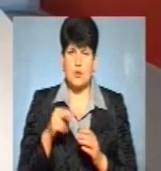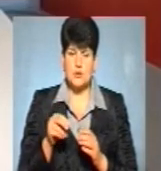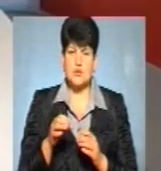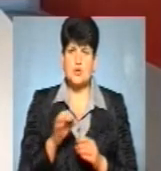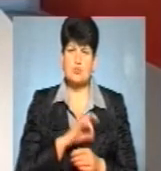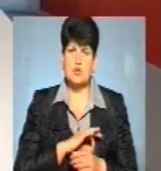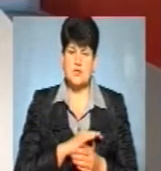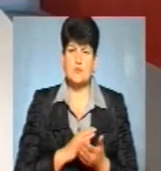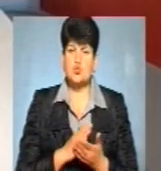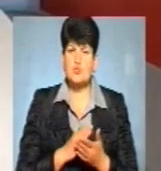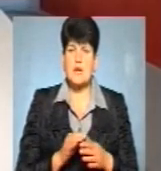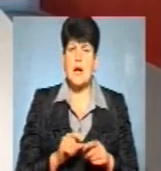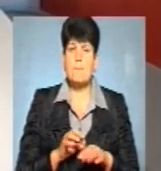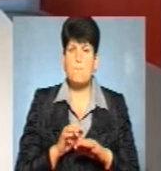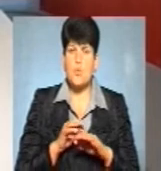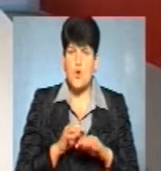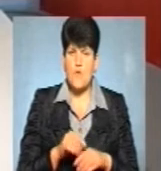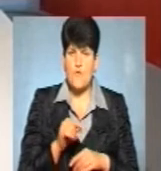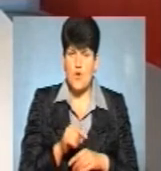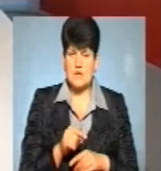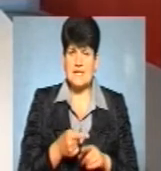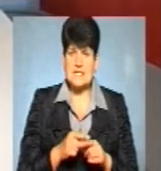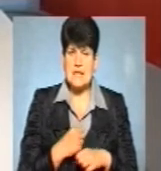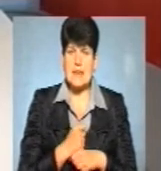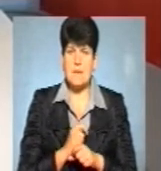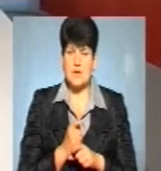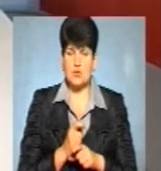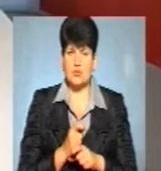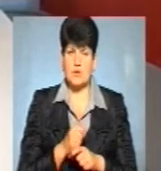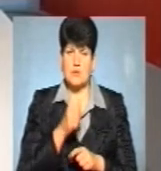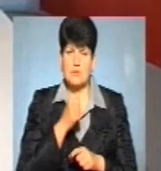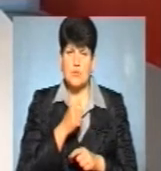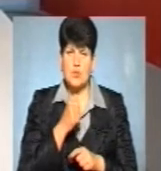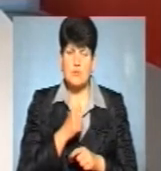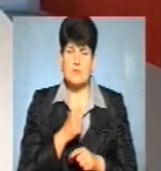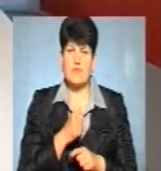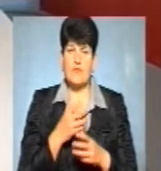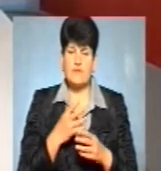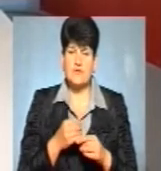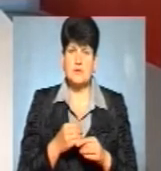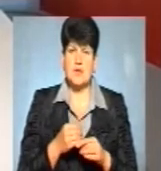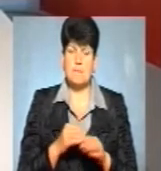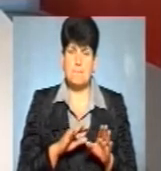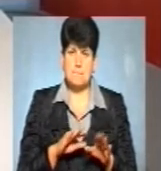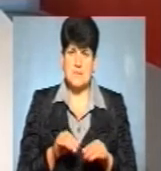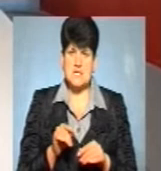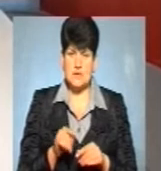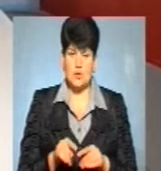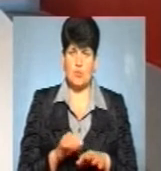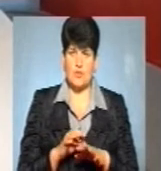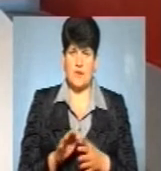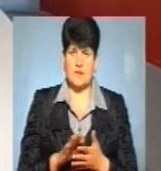Держпродспоживслужби, яка проводить ці лабораторні заміри і лабораторні висновки, вже дослідження після того, як